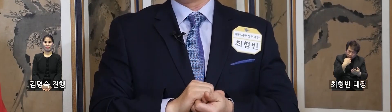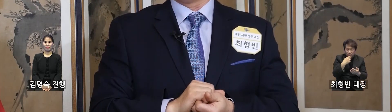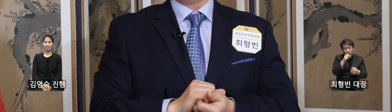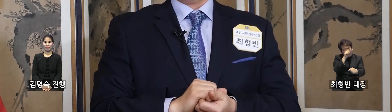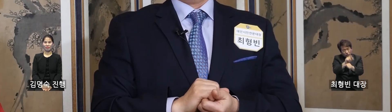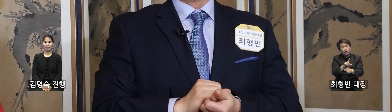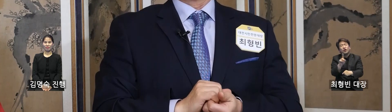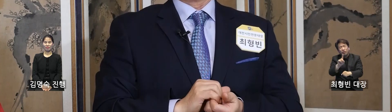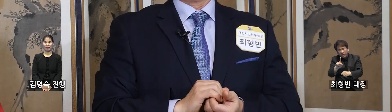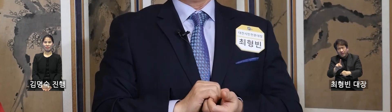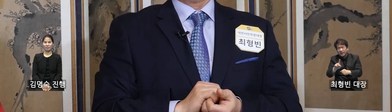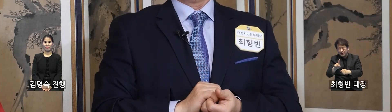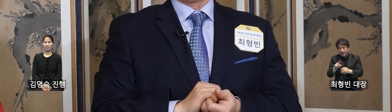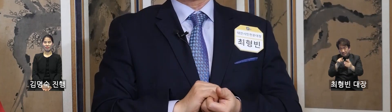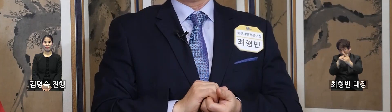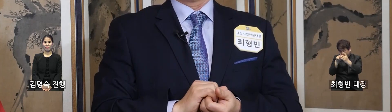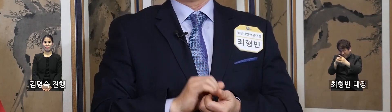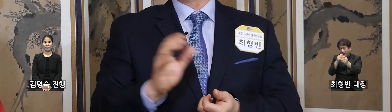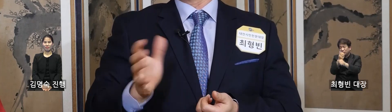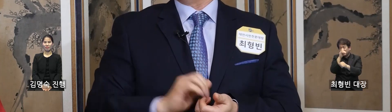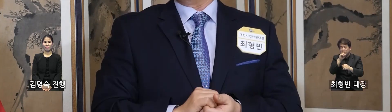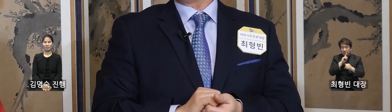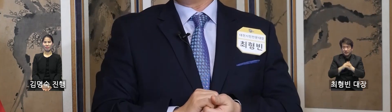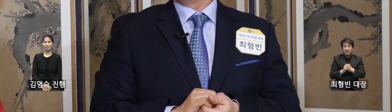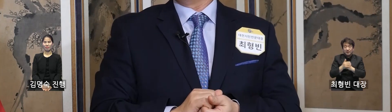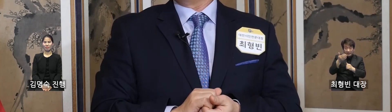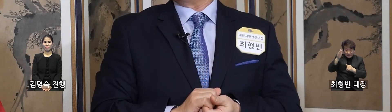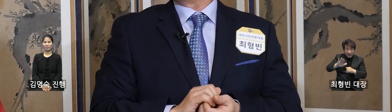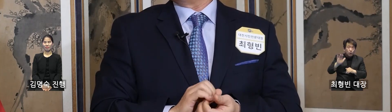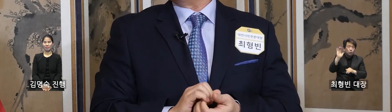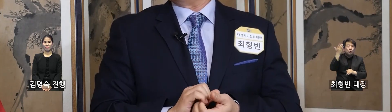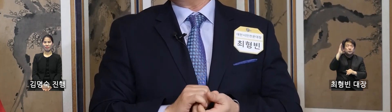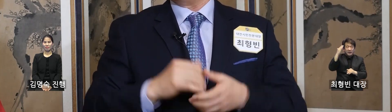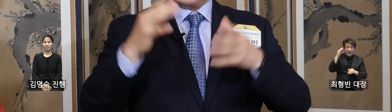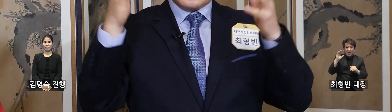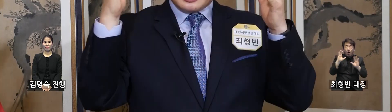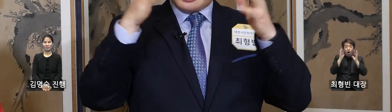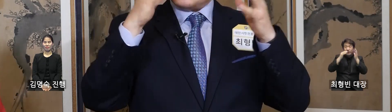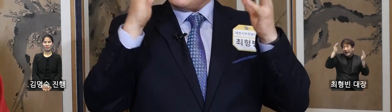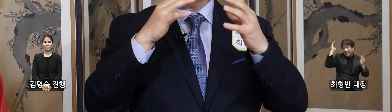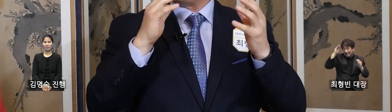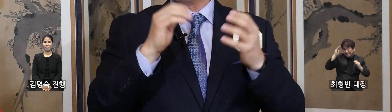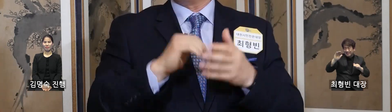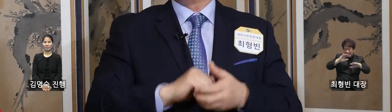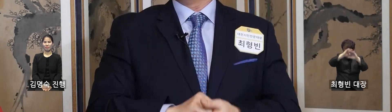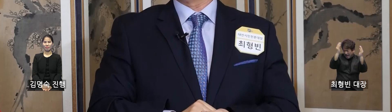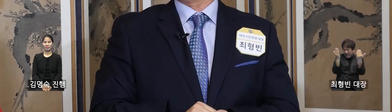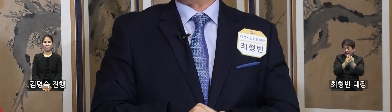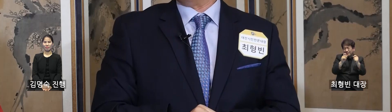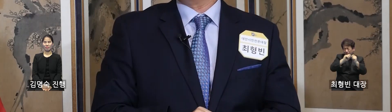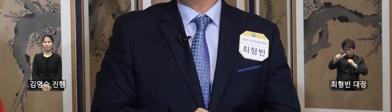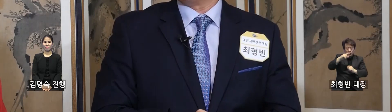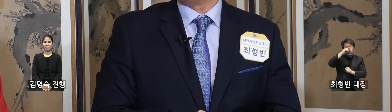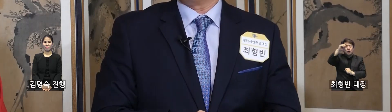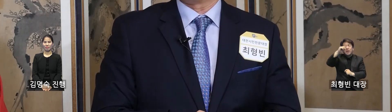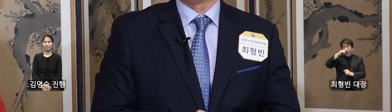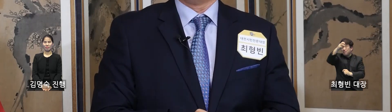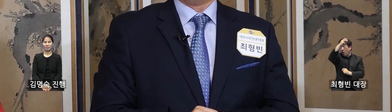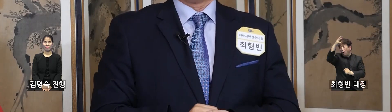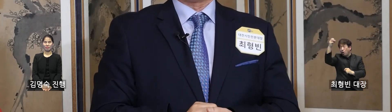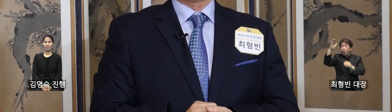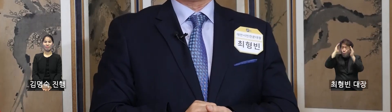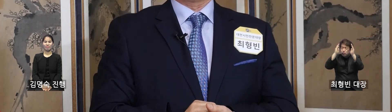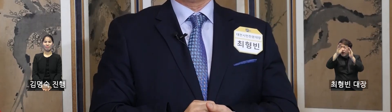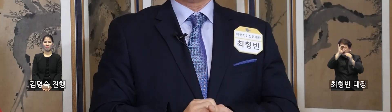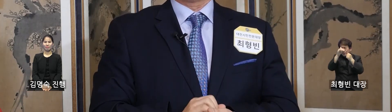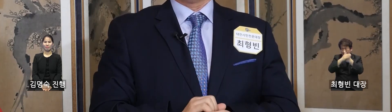않았는데 요즘 어린 학생들은 전북 이 서양 별자리 다 배기 때문에 약을 많이 합니다 그래서